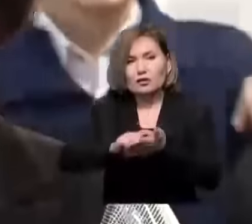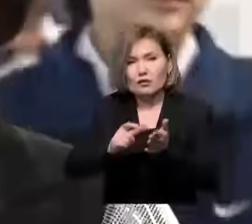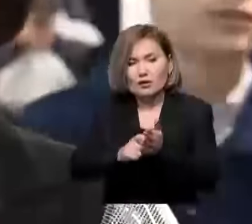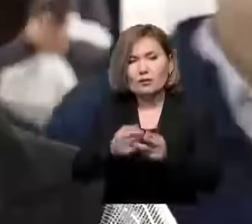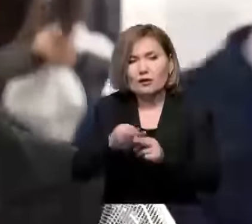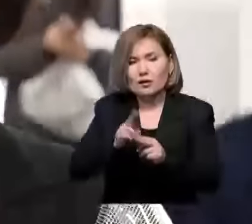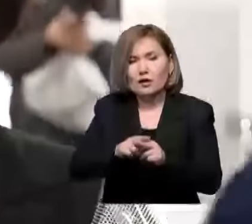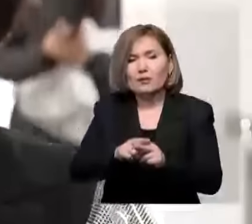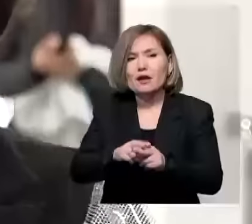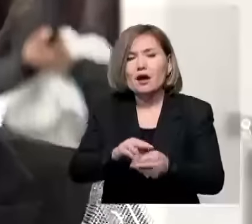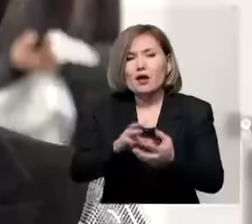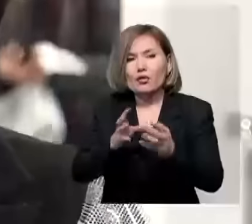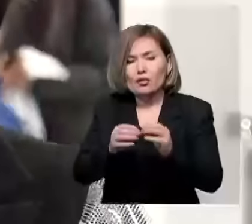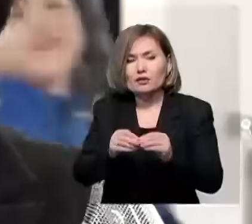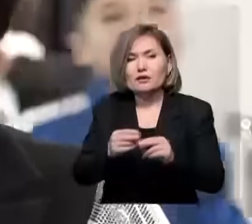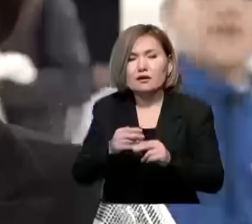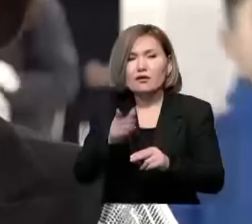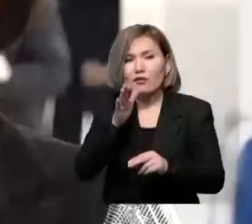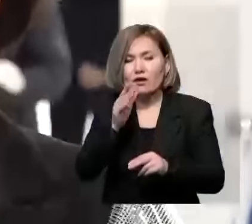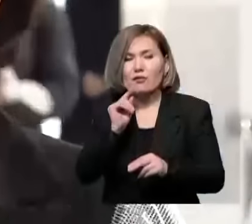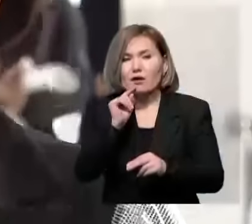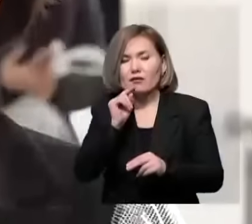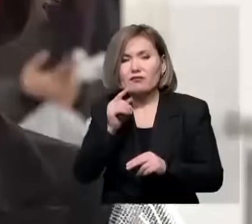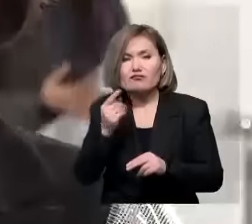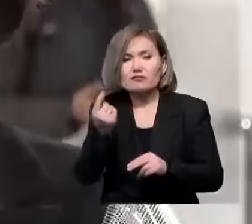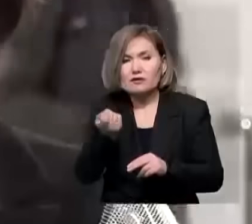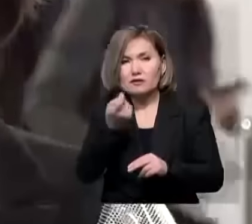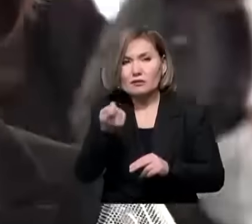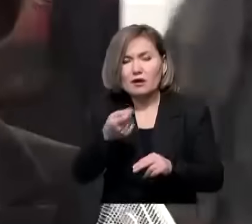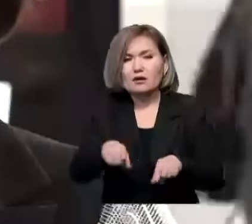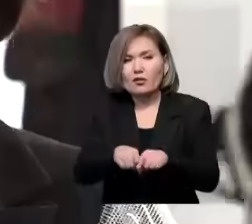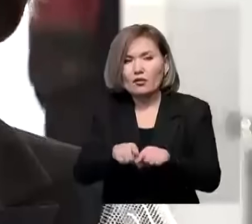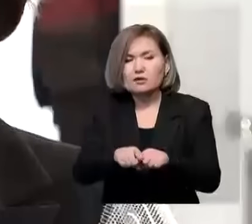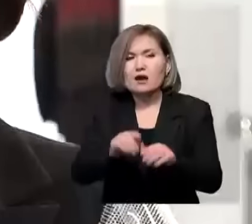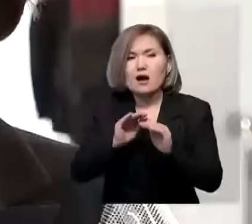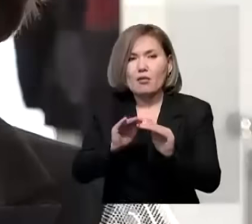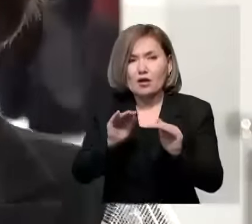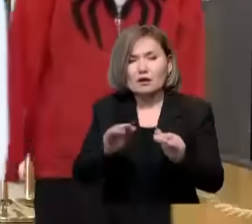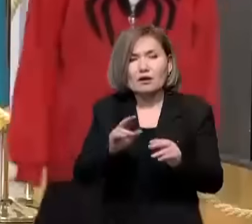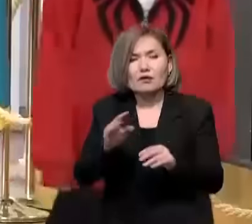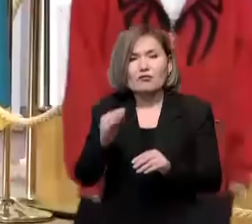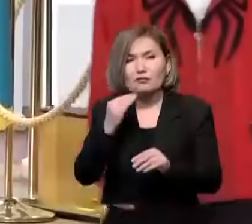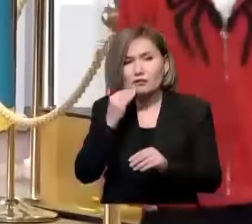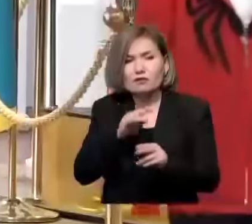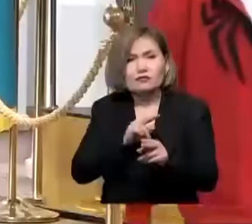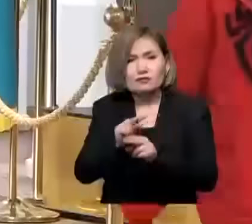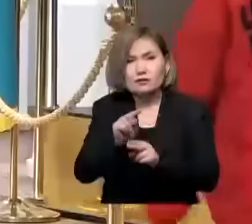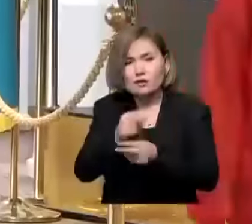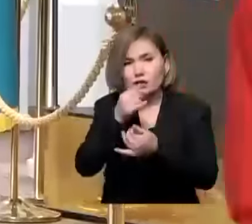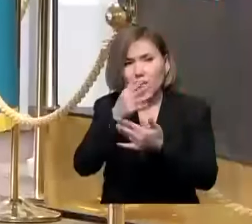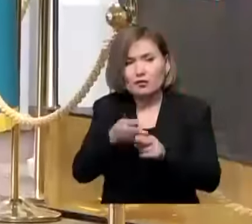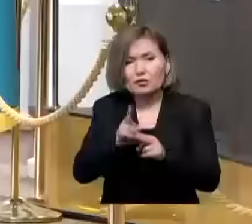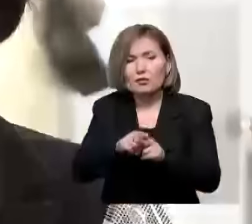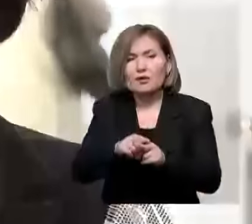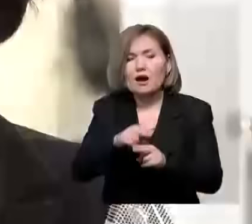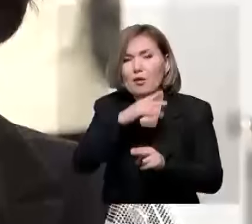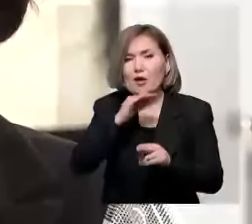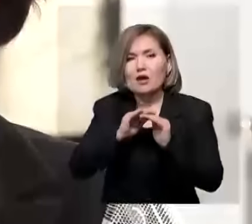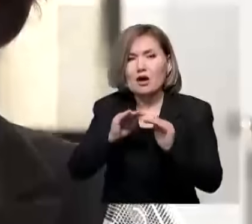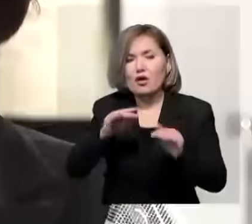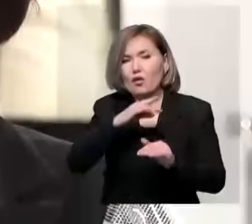отырмыз. 24-ші орта мектеп уақыт шектеп отырмыз. 27-ші мектептің оқушыларына уақыт шектеулі болып отыр. Қазіргі таңда сол 4